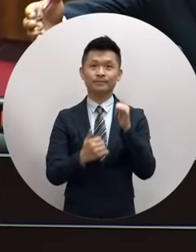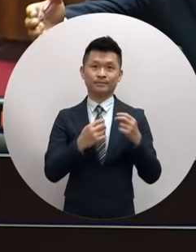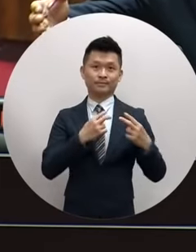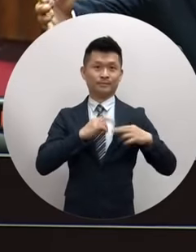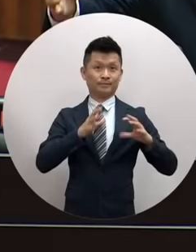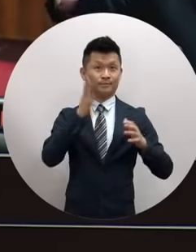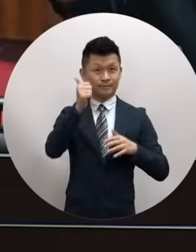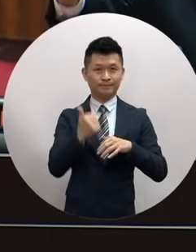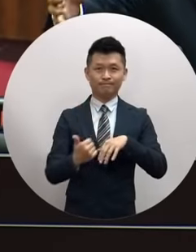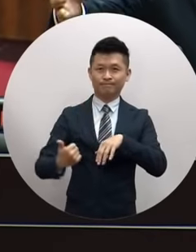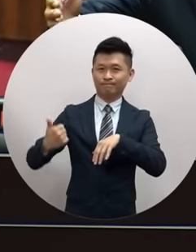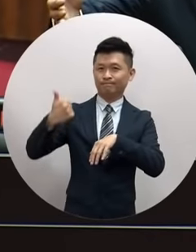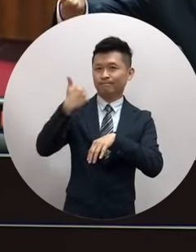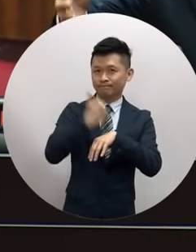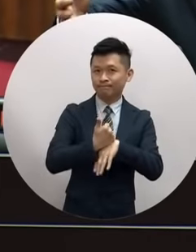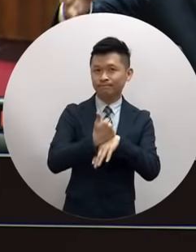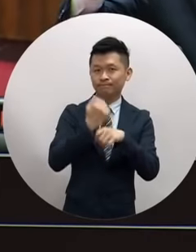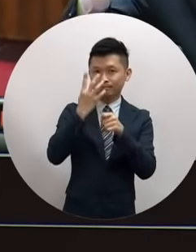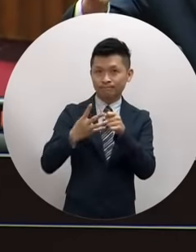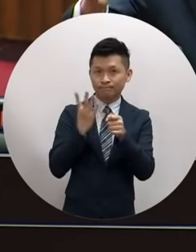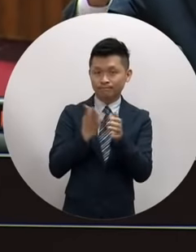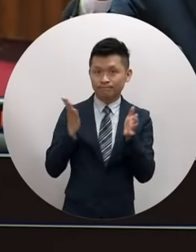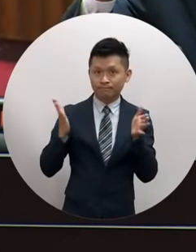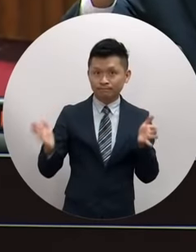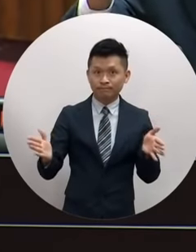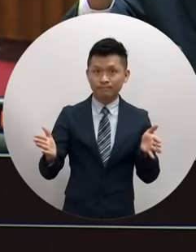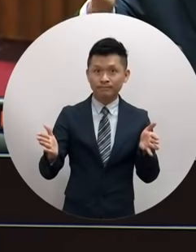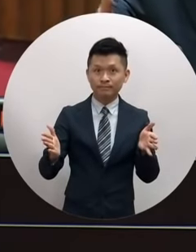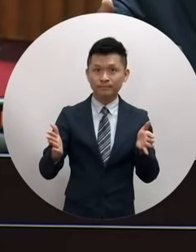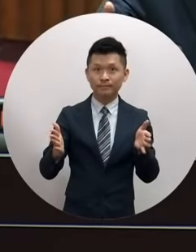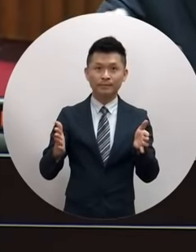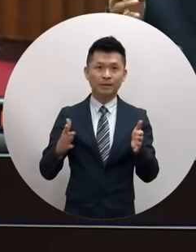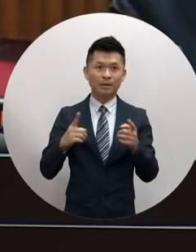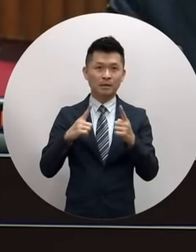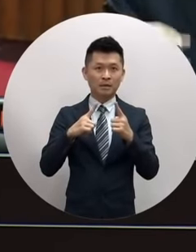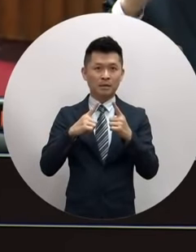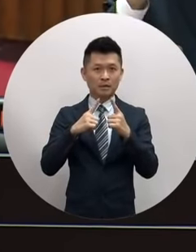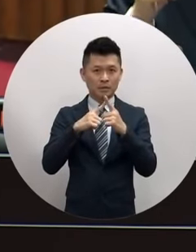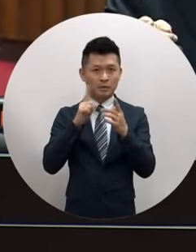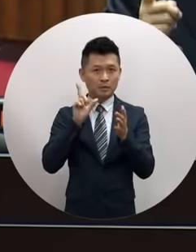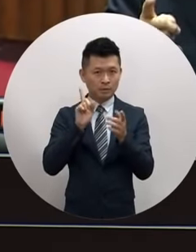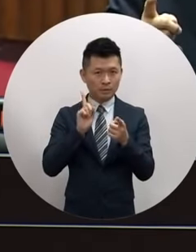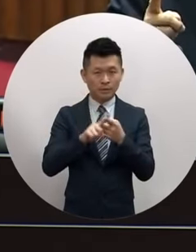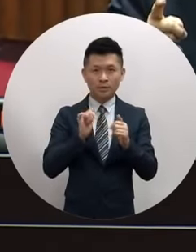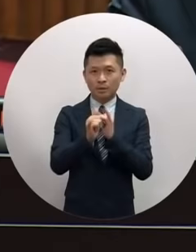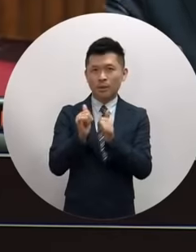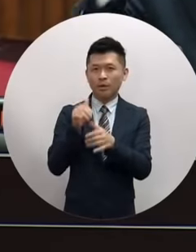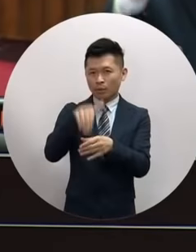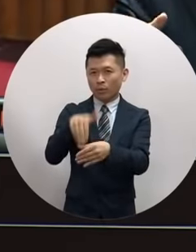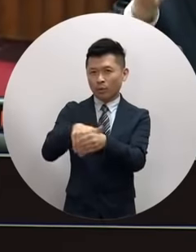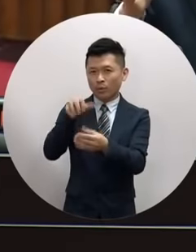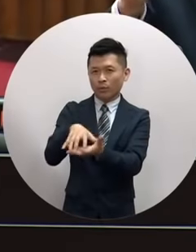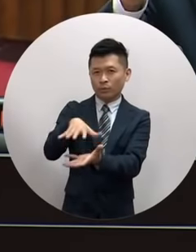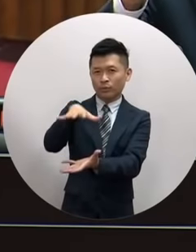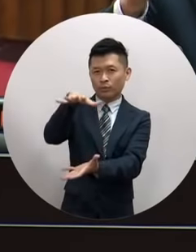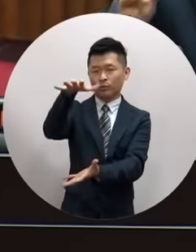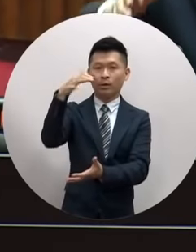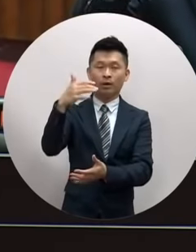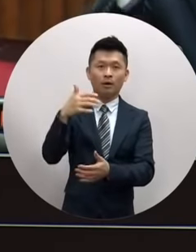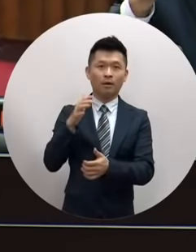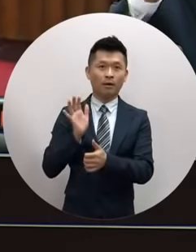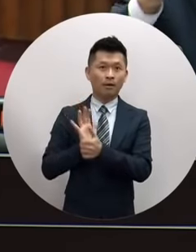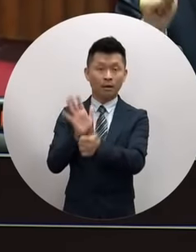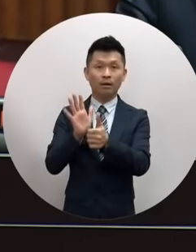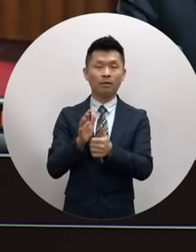统很难得这四年这么好的人生机遇，人民给他这么大的支持，能够树立台